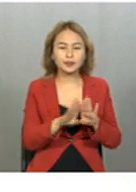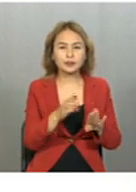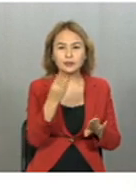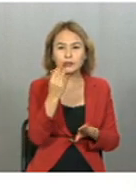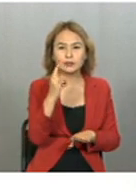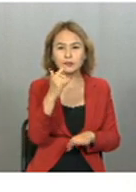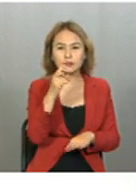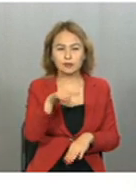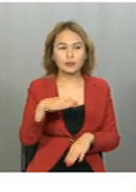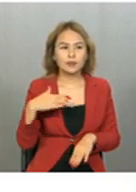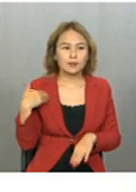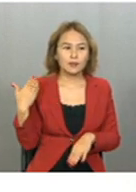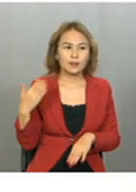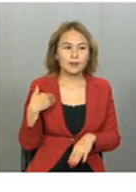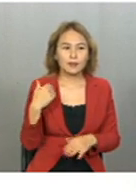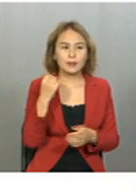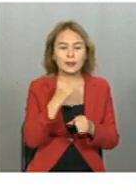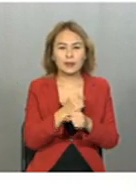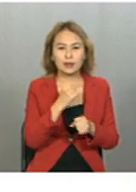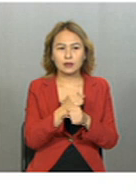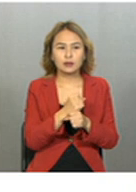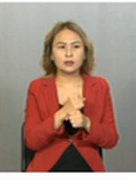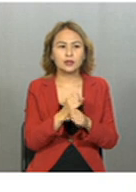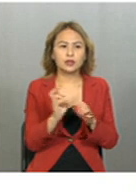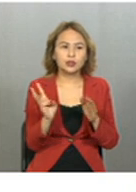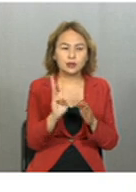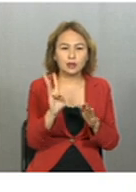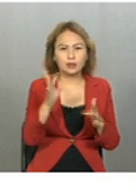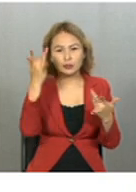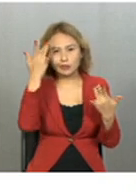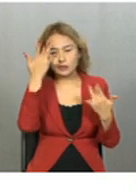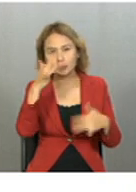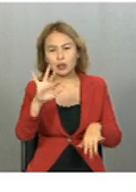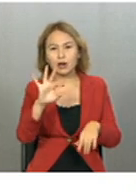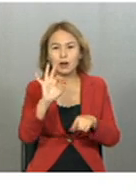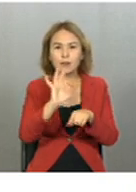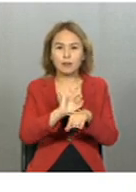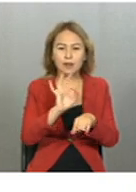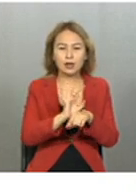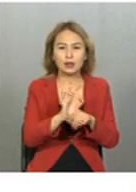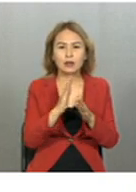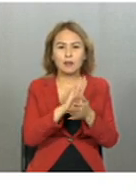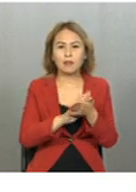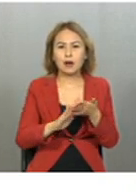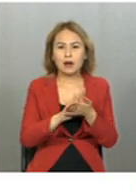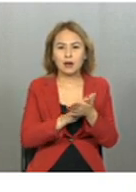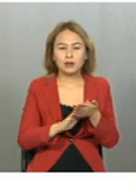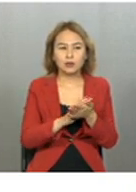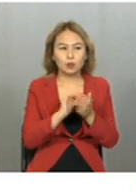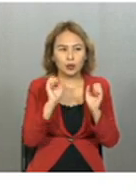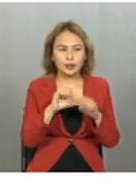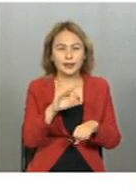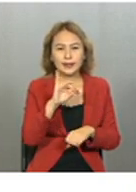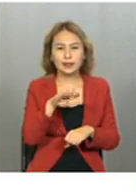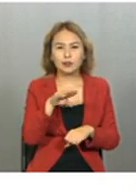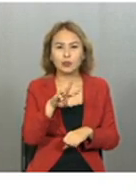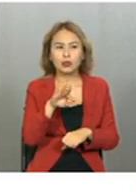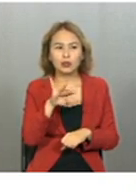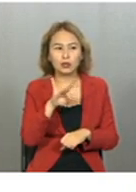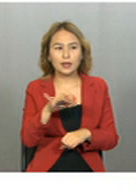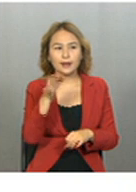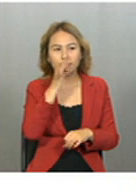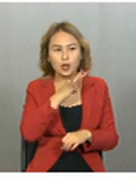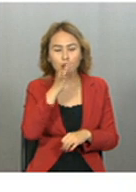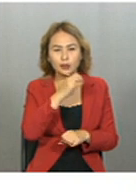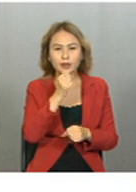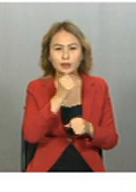жемісінен күйікке және жараға жағатын май алынады. Итмұрынның жемісінен дәруменге